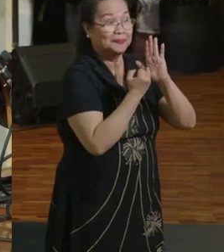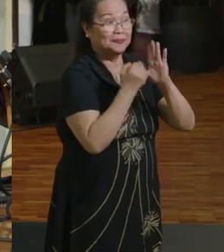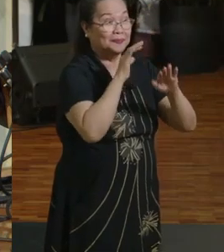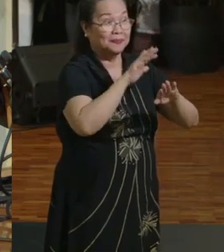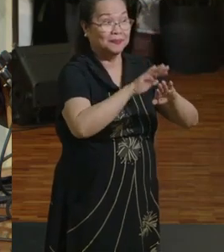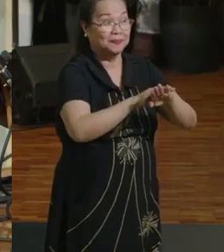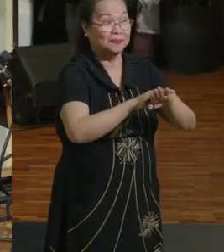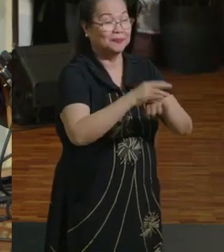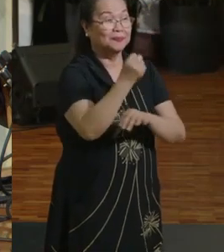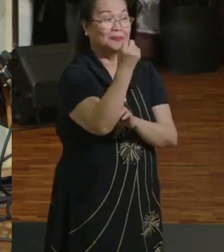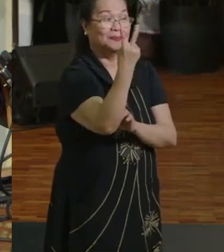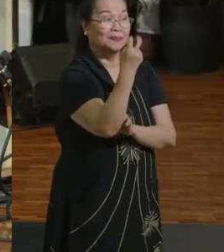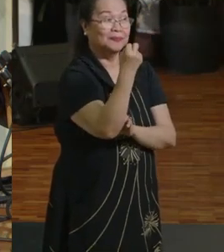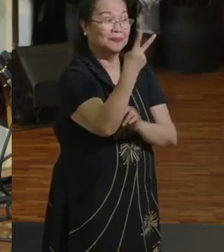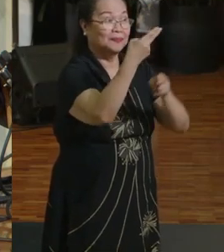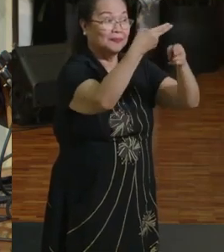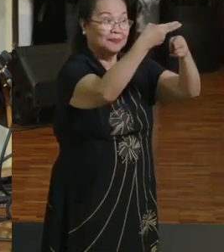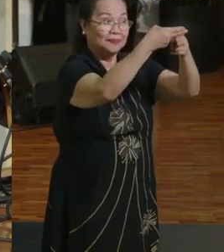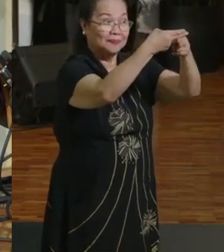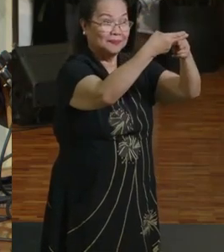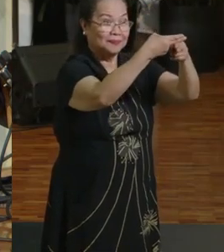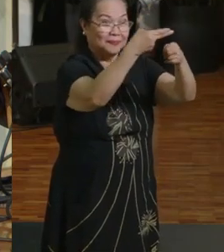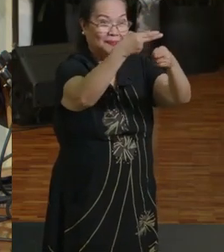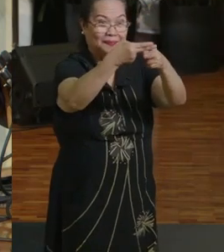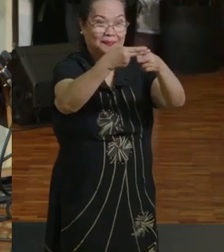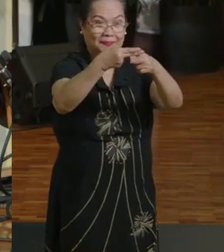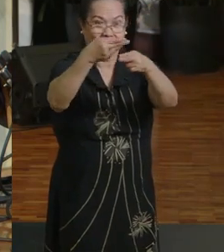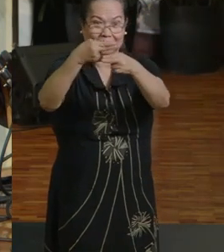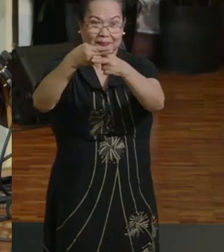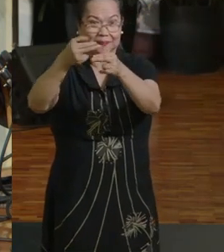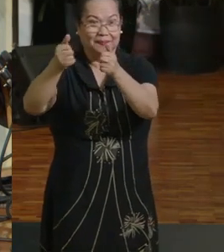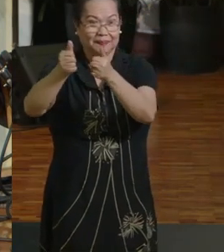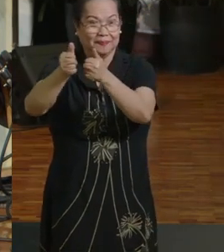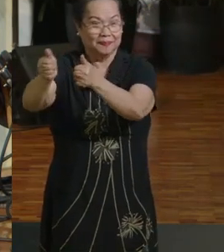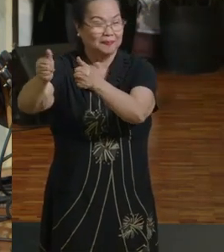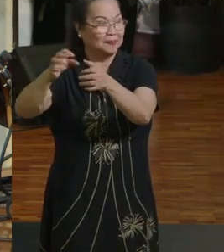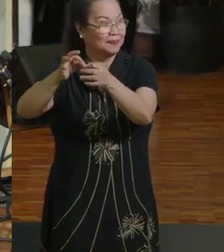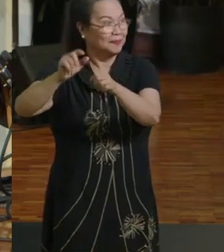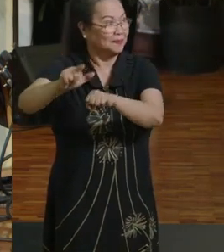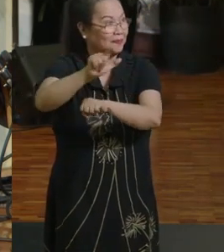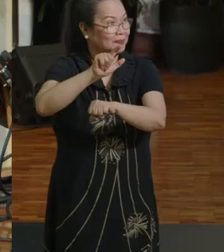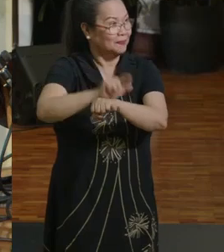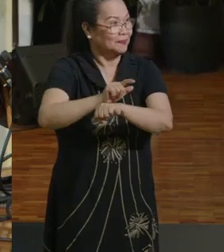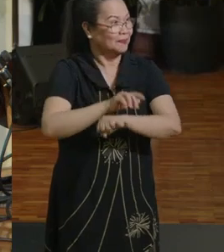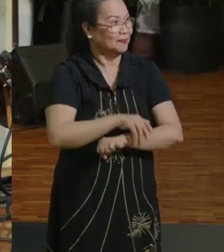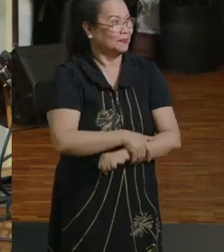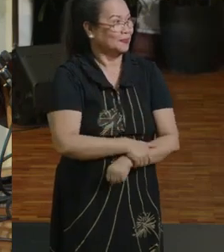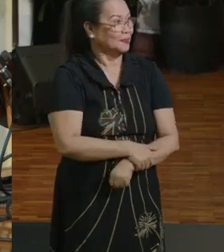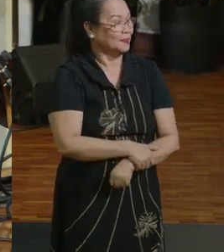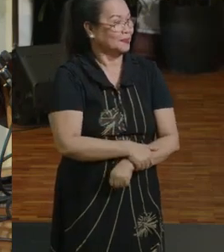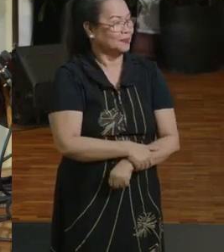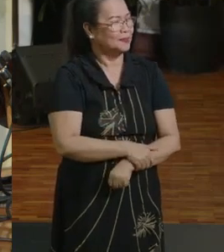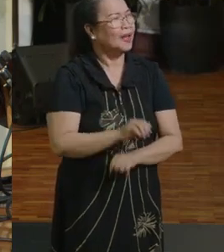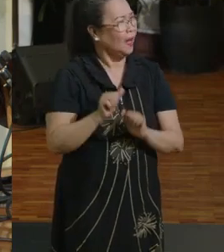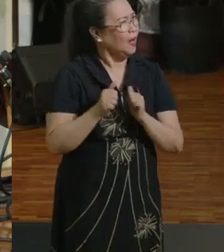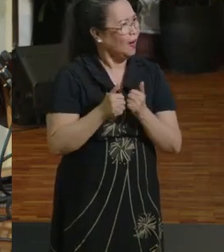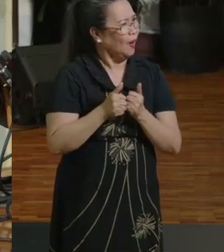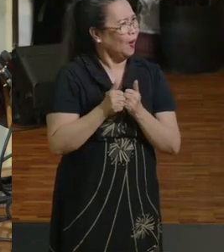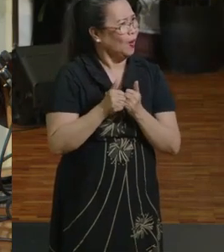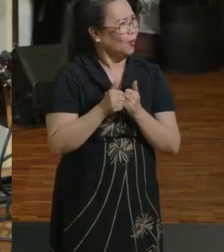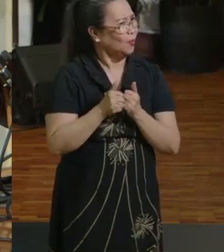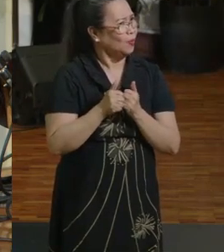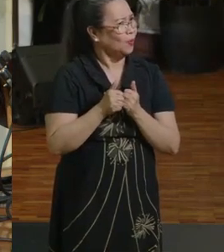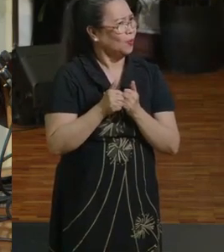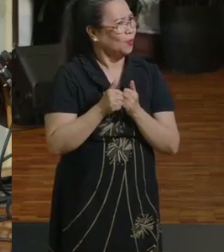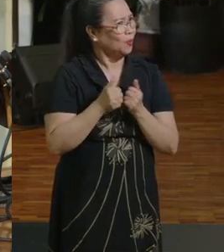them were the 12 names of the 12 apostles of the Lamb. Paano sila nakarating sa